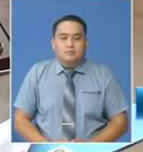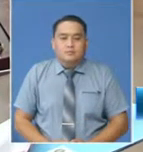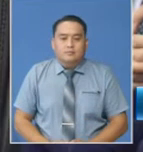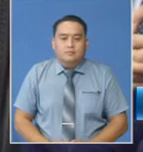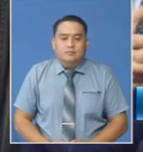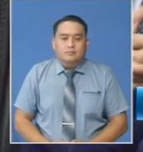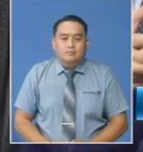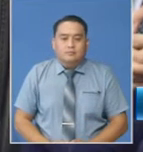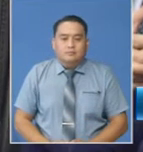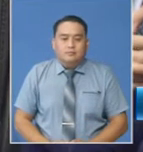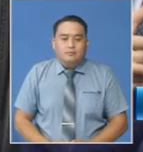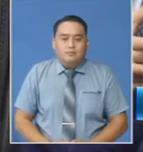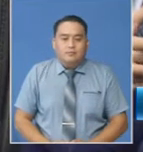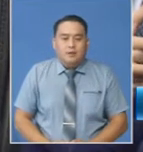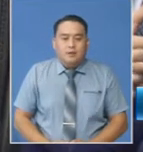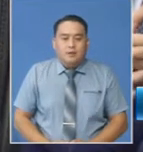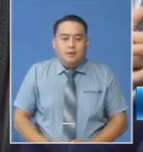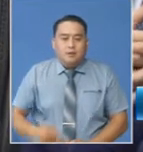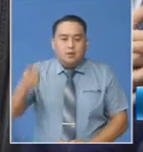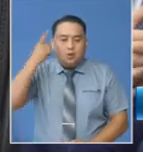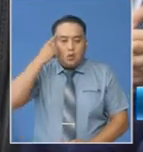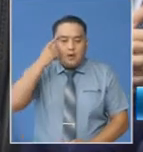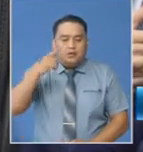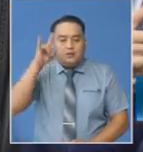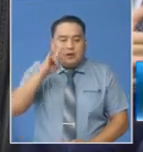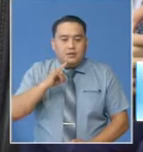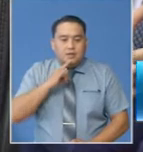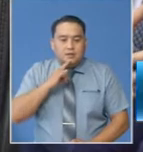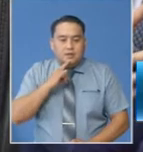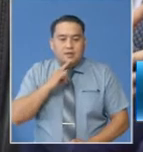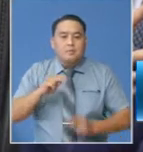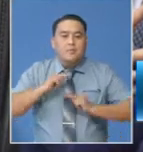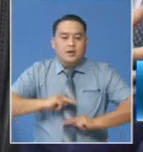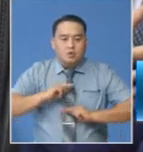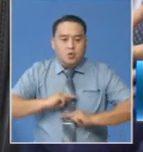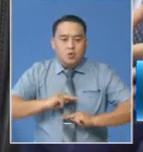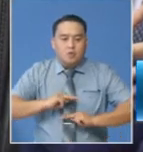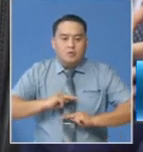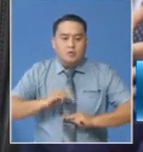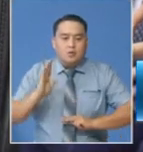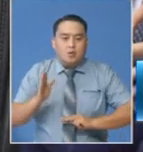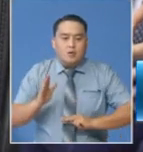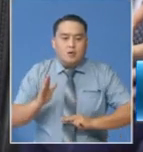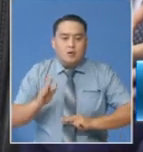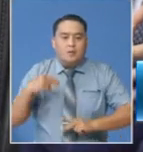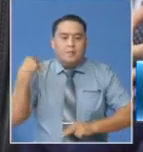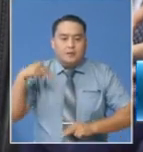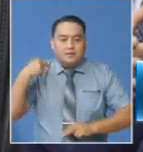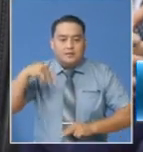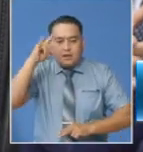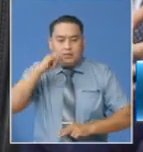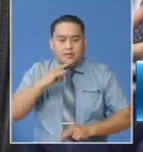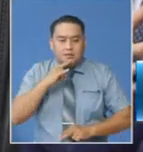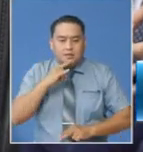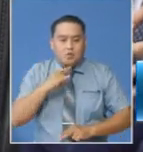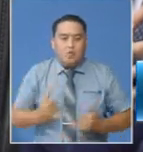расти. Считаем, что Казахстан наш стратегический партнер и президент Казахстана